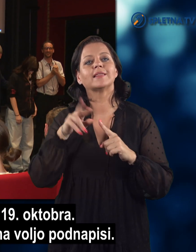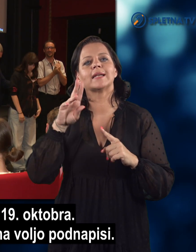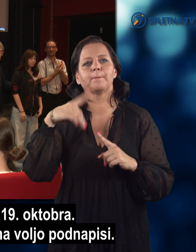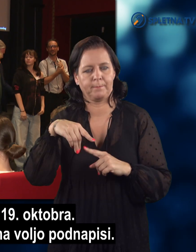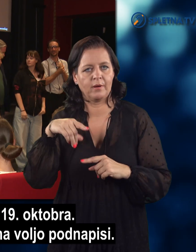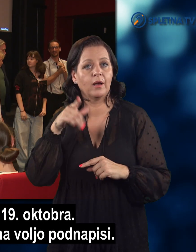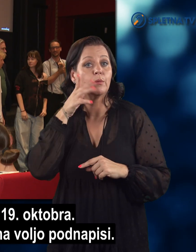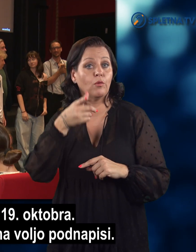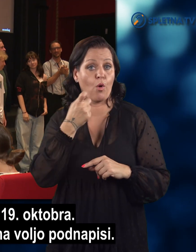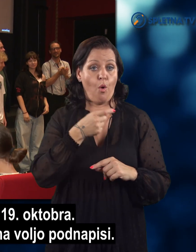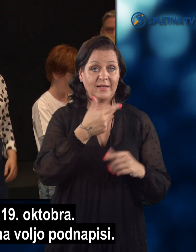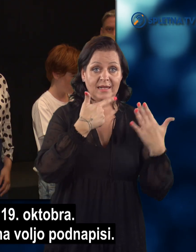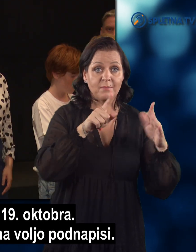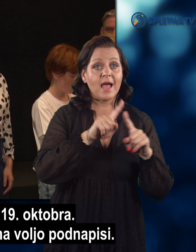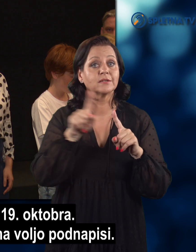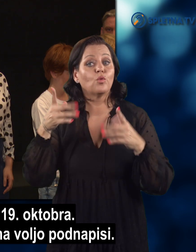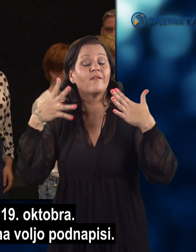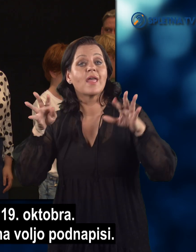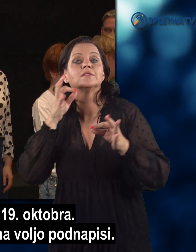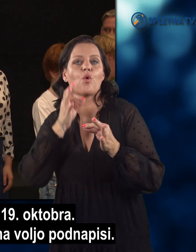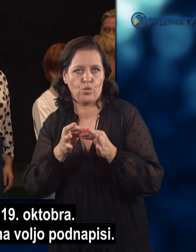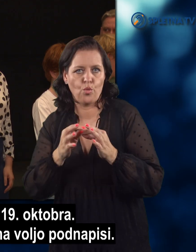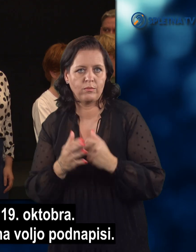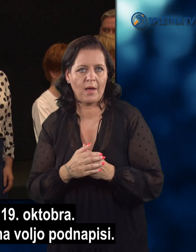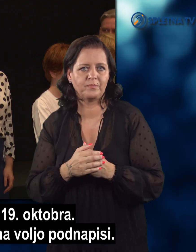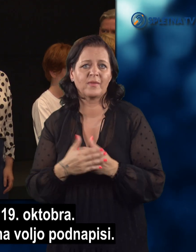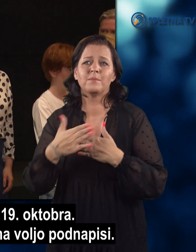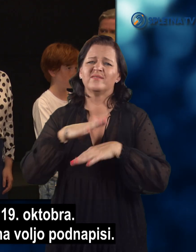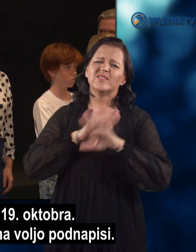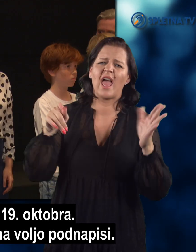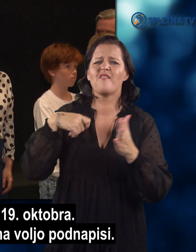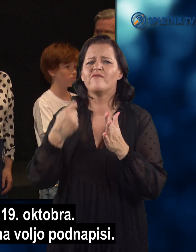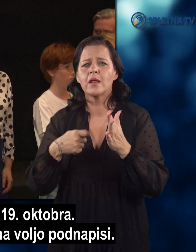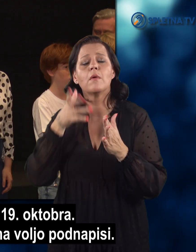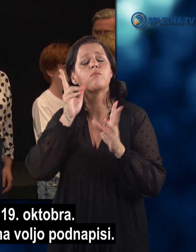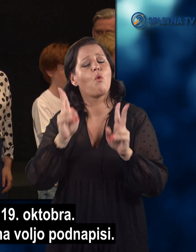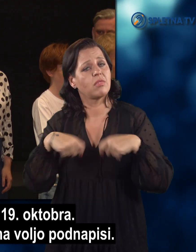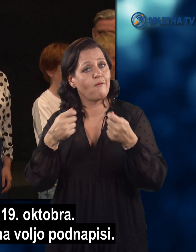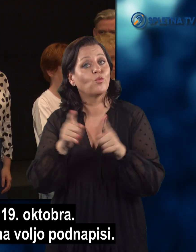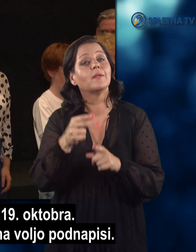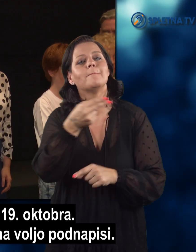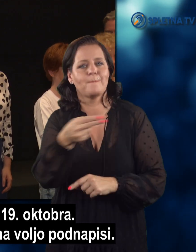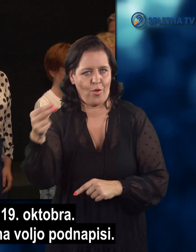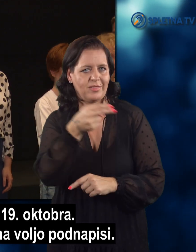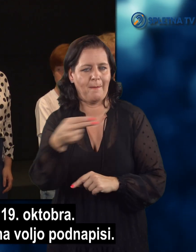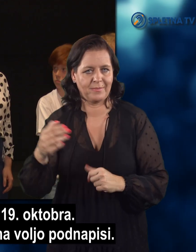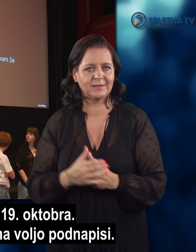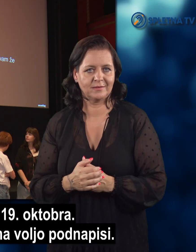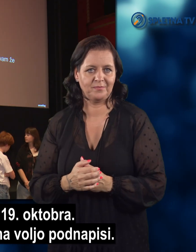bo od 17. do 19. oktobra. Pri vseh filmih bodo na voljo podnapisi.